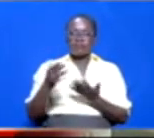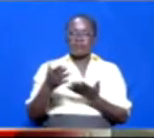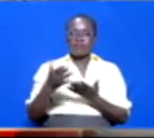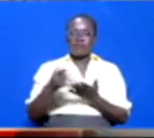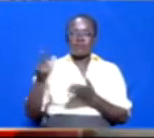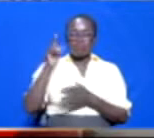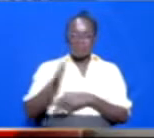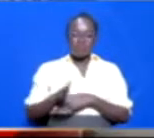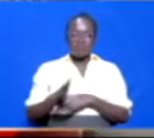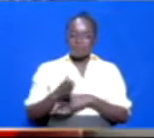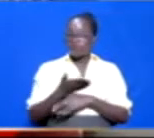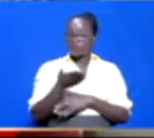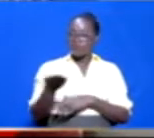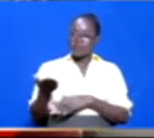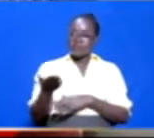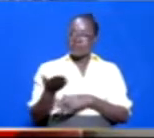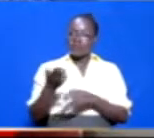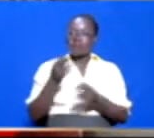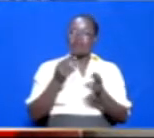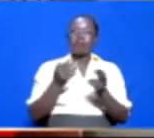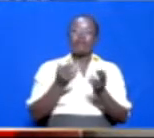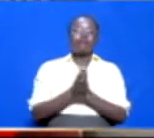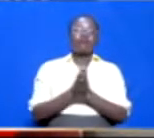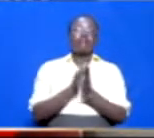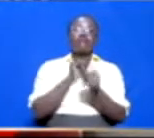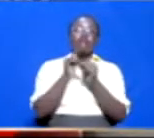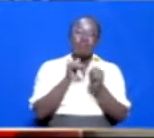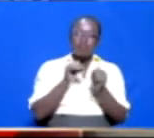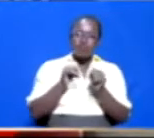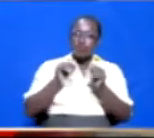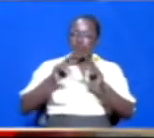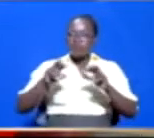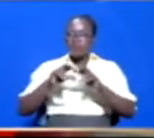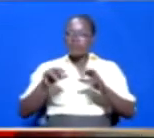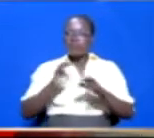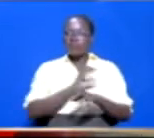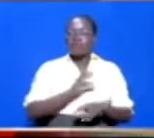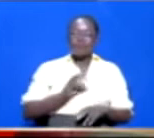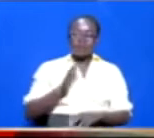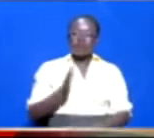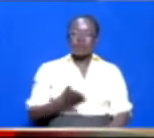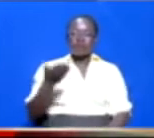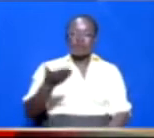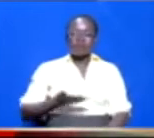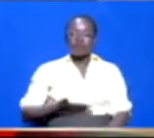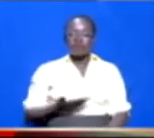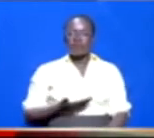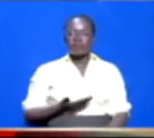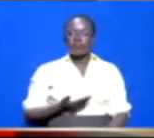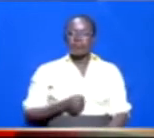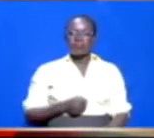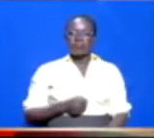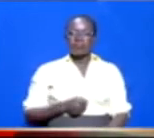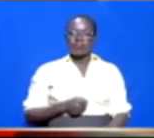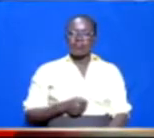na mchakato huu mzima wa kutafuta wale makamishna wa IEBC. Karibu sana Mili kwenye studio zetu. Asante, leo